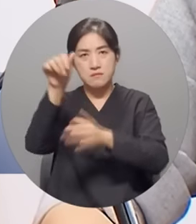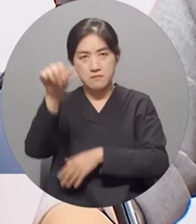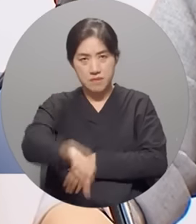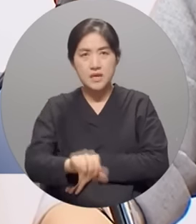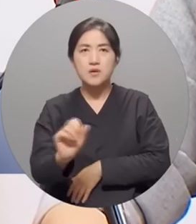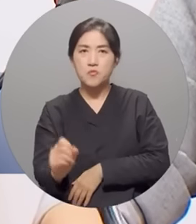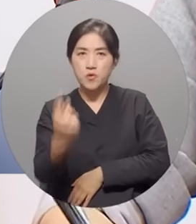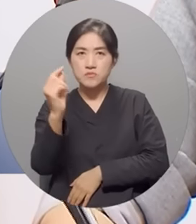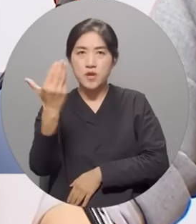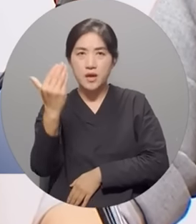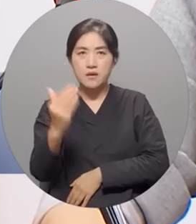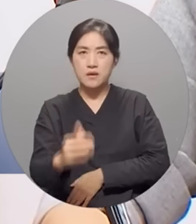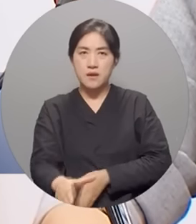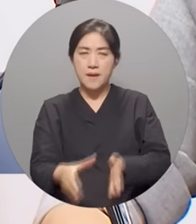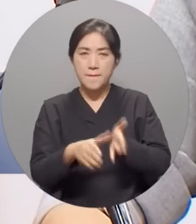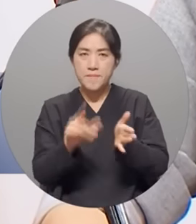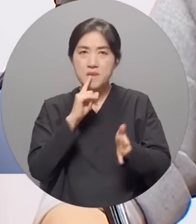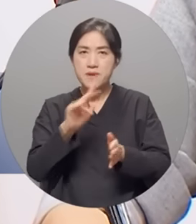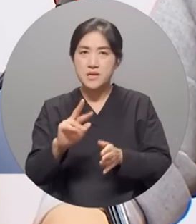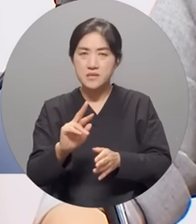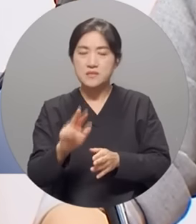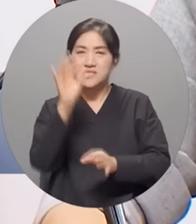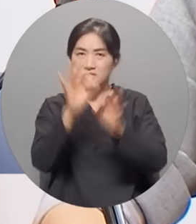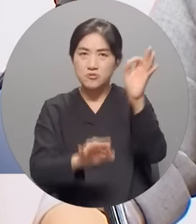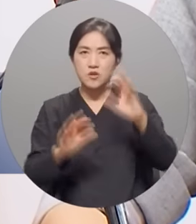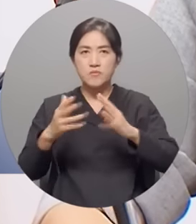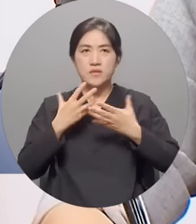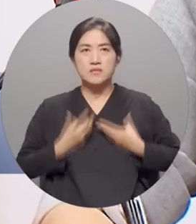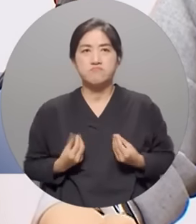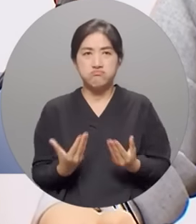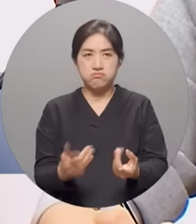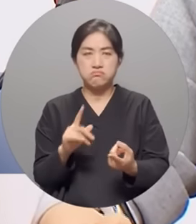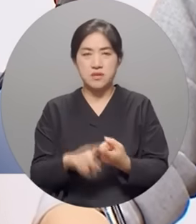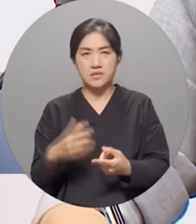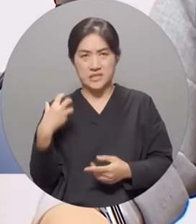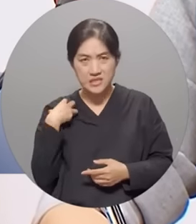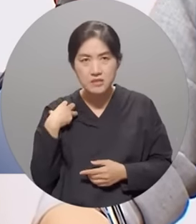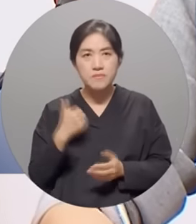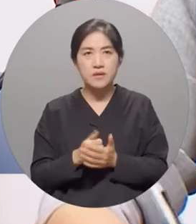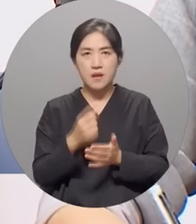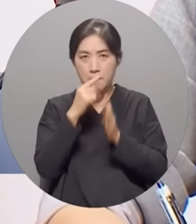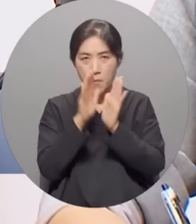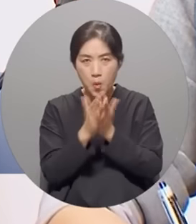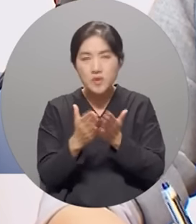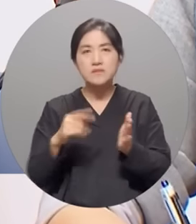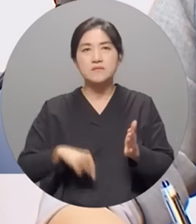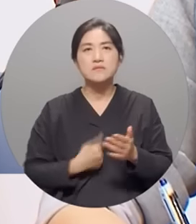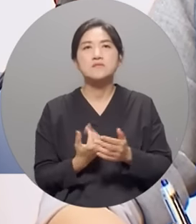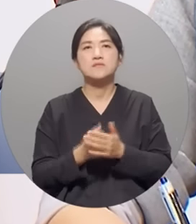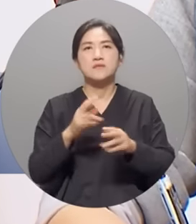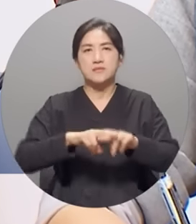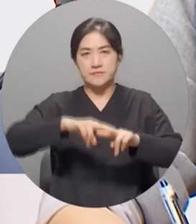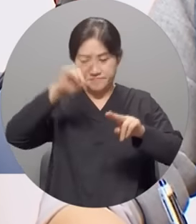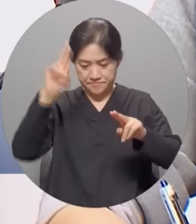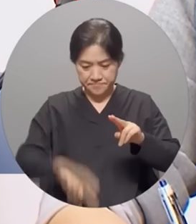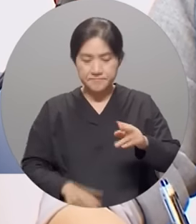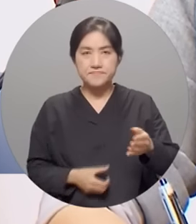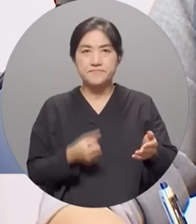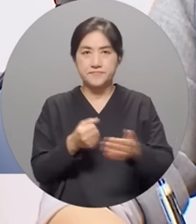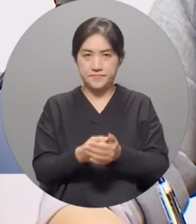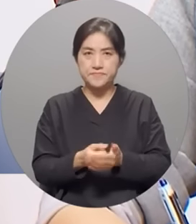대해 막말과 실언으로 국민을 실망시킨 데 대해 책임을 통감하고 당사자 스스로